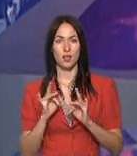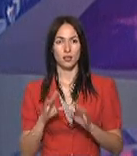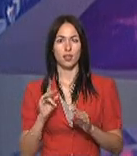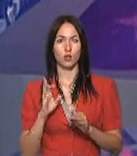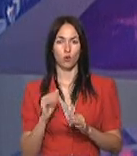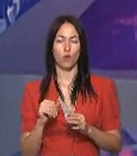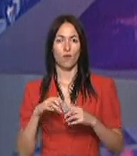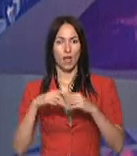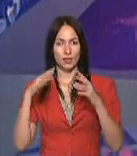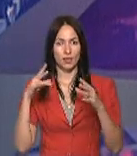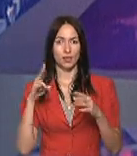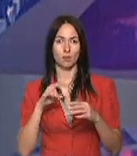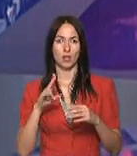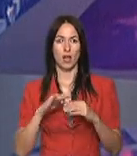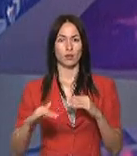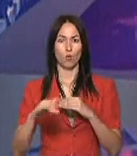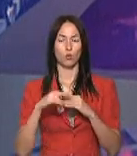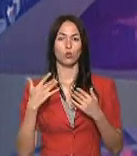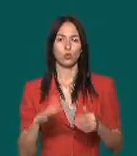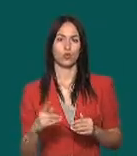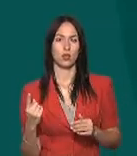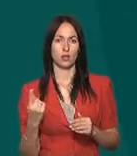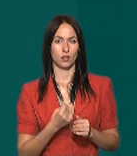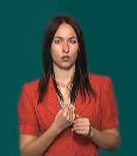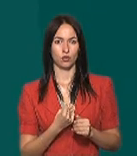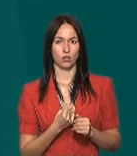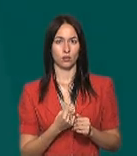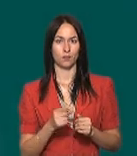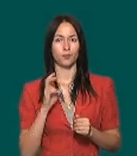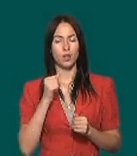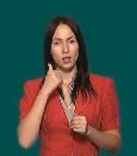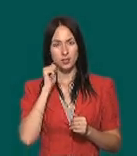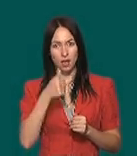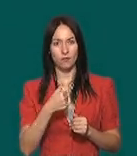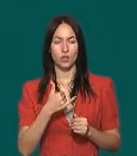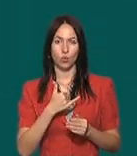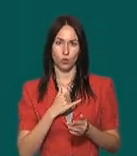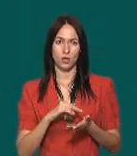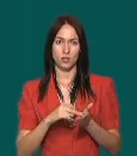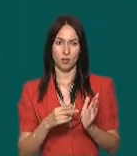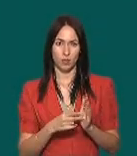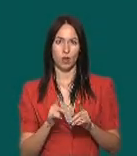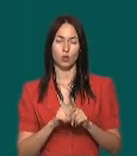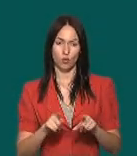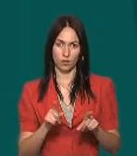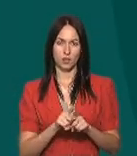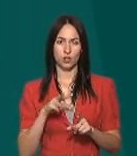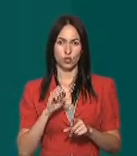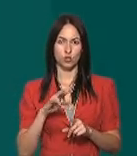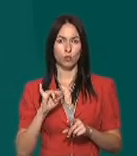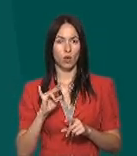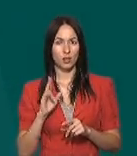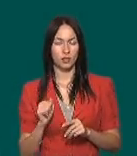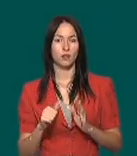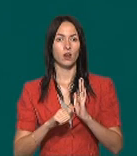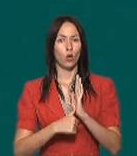дим над полігоном тримається тиждень. На завтра у нас заплановано теж Малинівка, але о 6-й